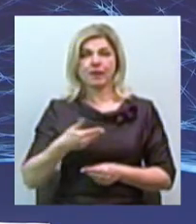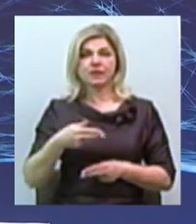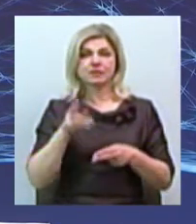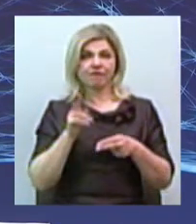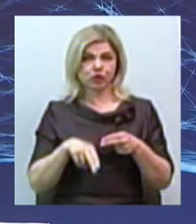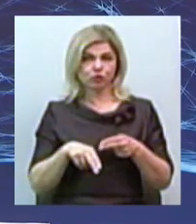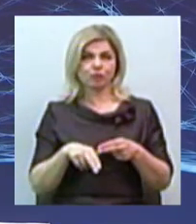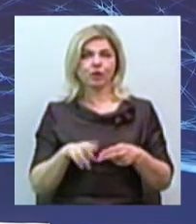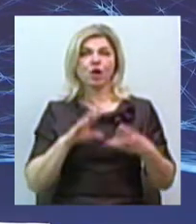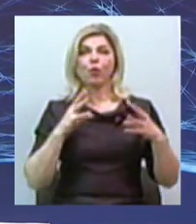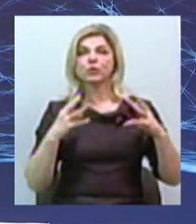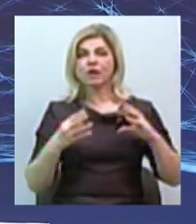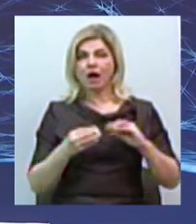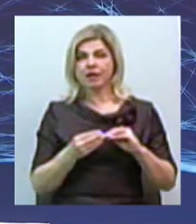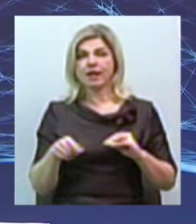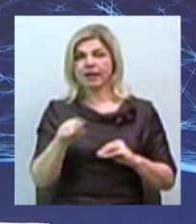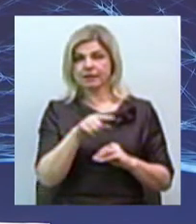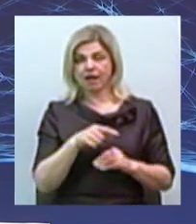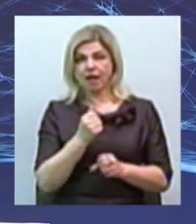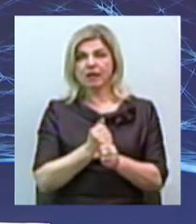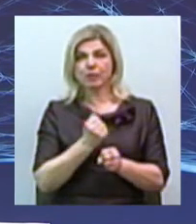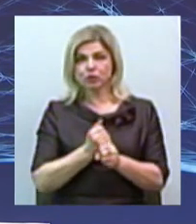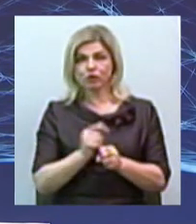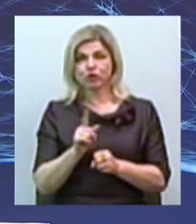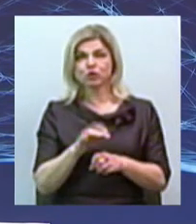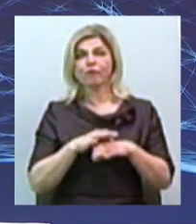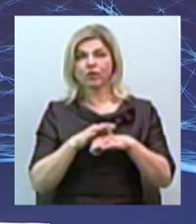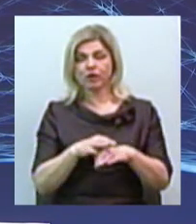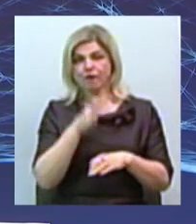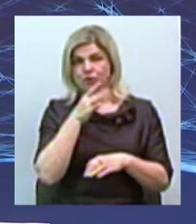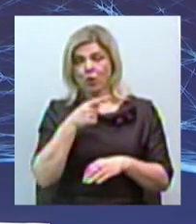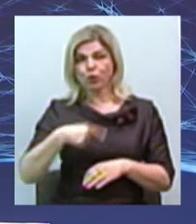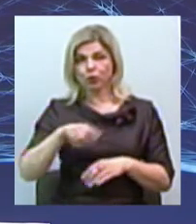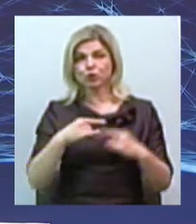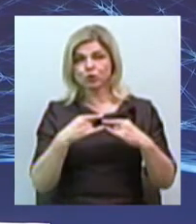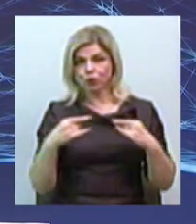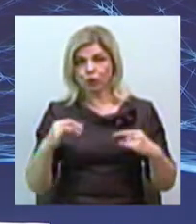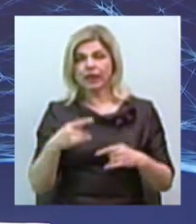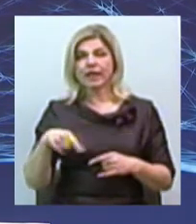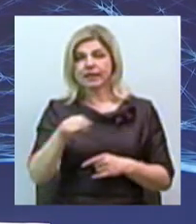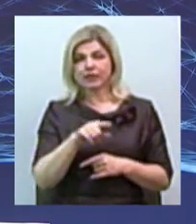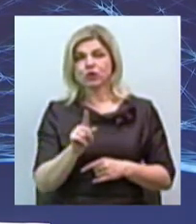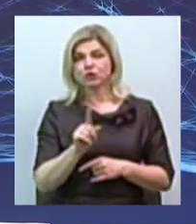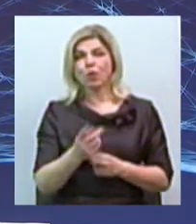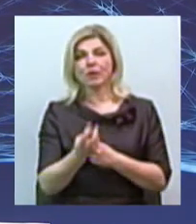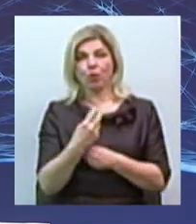завершуємо узагальнення тих напрацювань, які відбувалися під час круглого столу, і тих, які приходять до